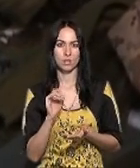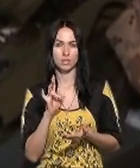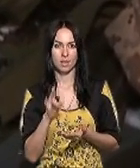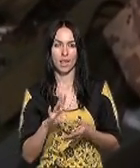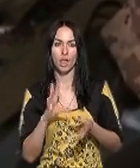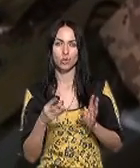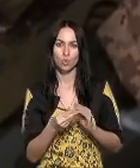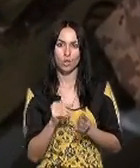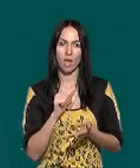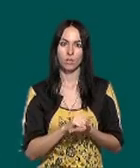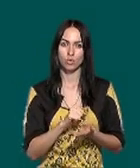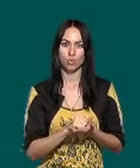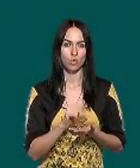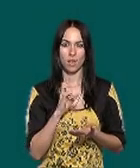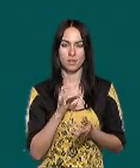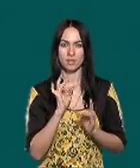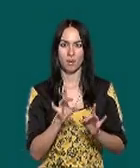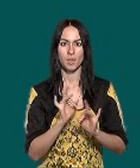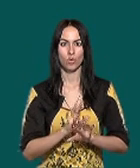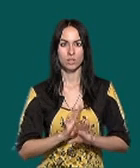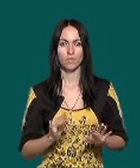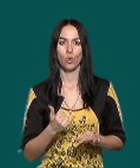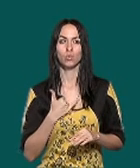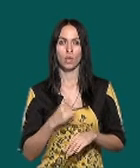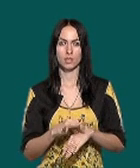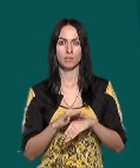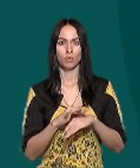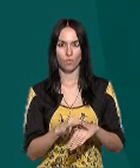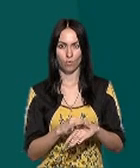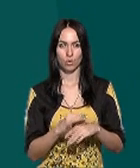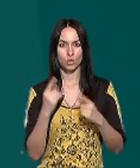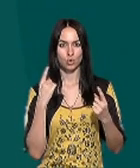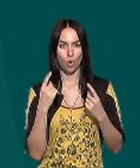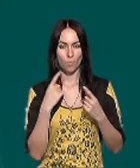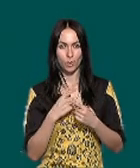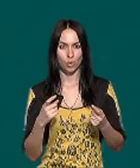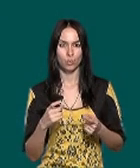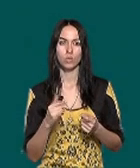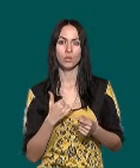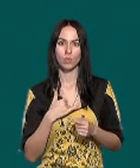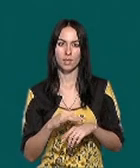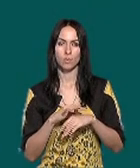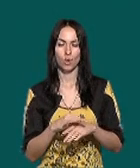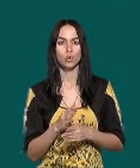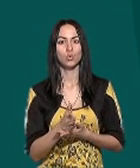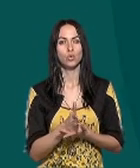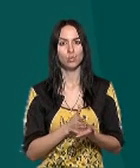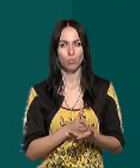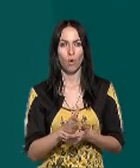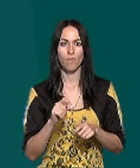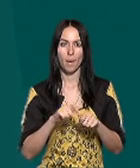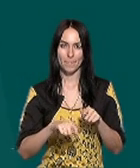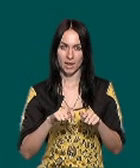журналістам не розкривають. У нас проводиться, ми оприлюднювали комісію, відповідно, проводилася службова